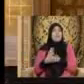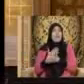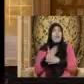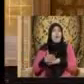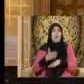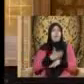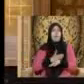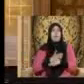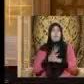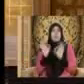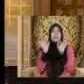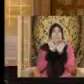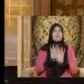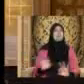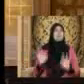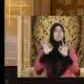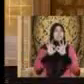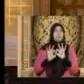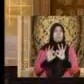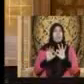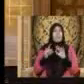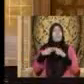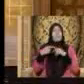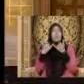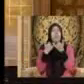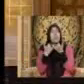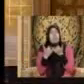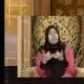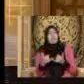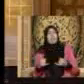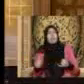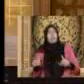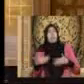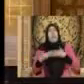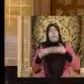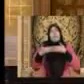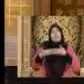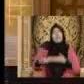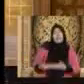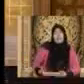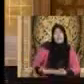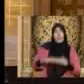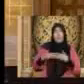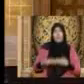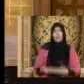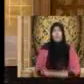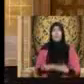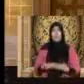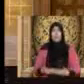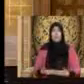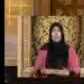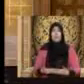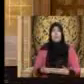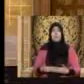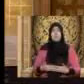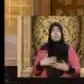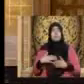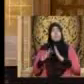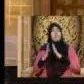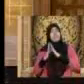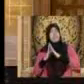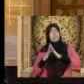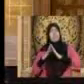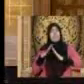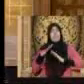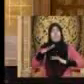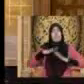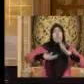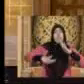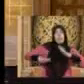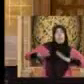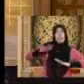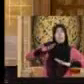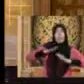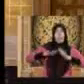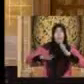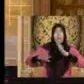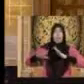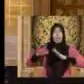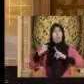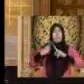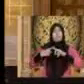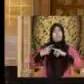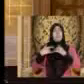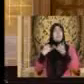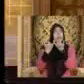والعبادات، بل هناك خمول وهناك ثقل وهناك ركود وهناك ربما جفاء